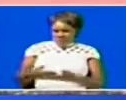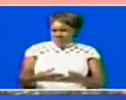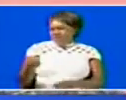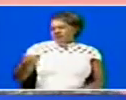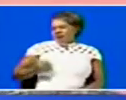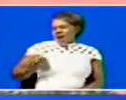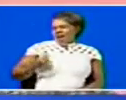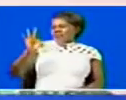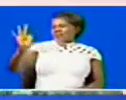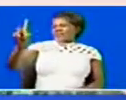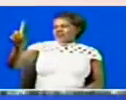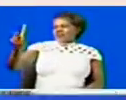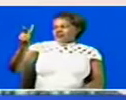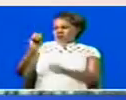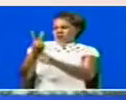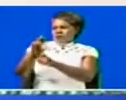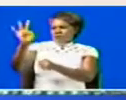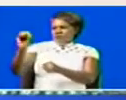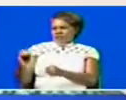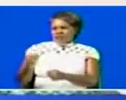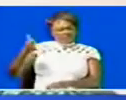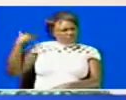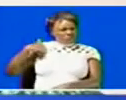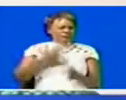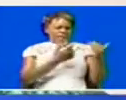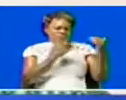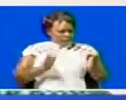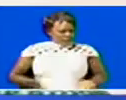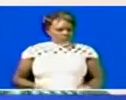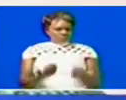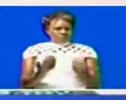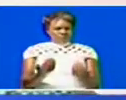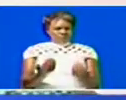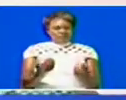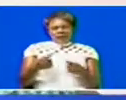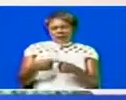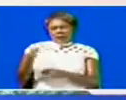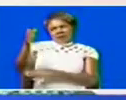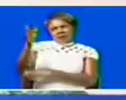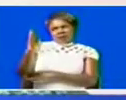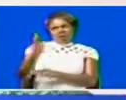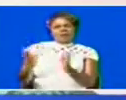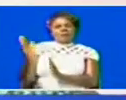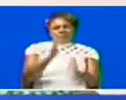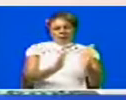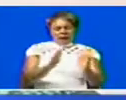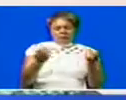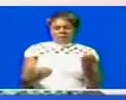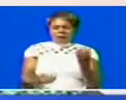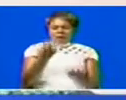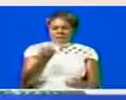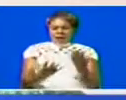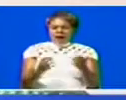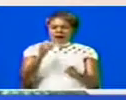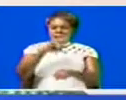31st by 12:30. Nilimtarajia huko nyumani, nyuma. But Mungu alinitendekea majabu